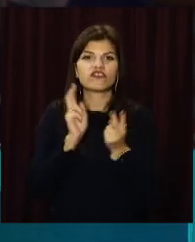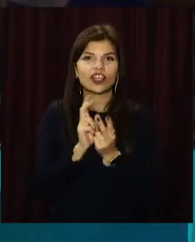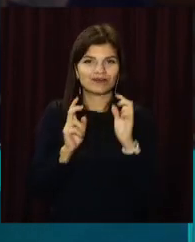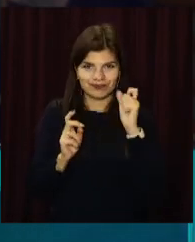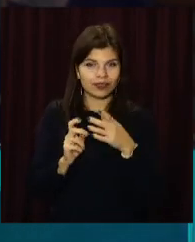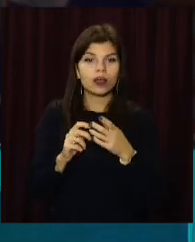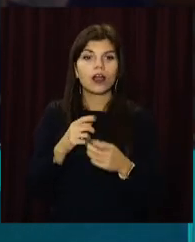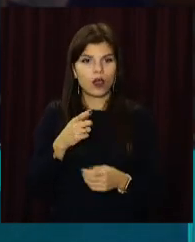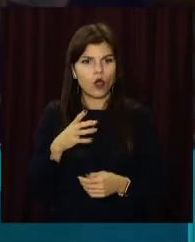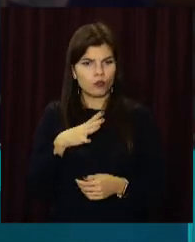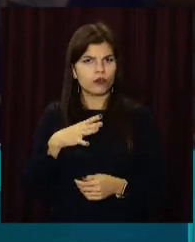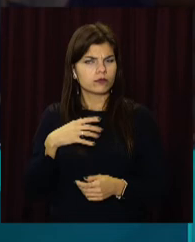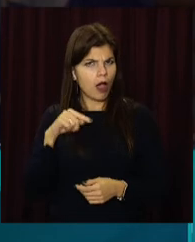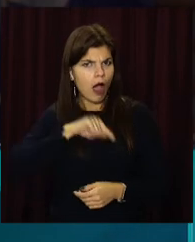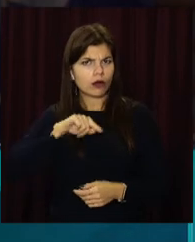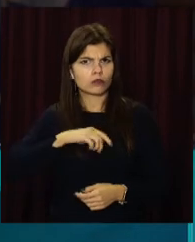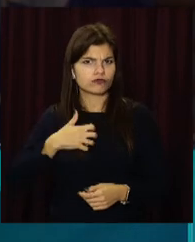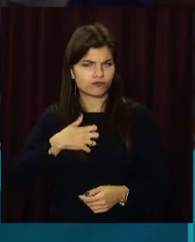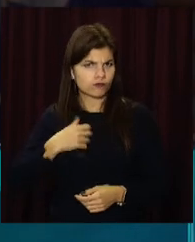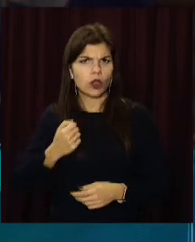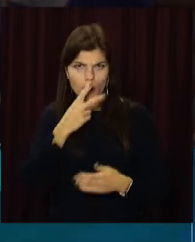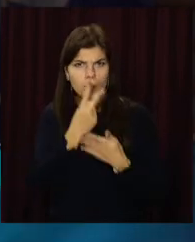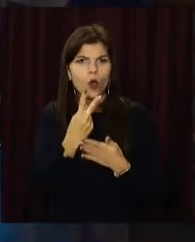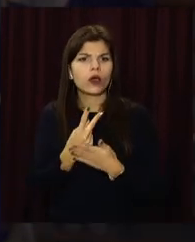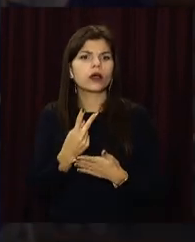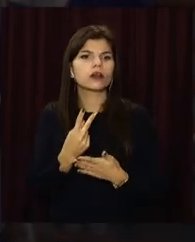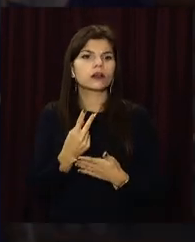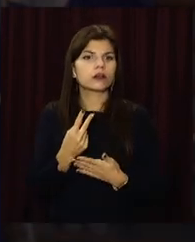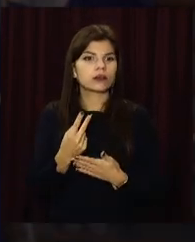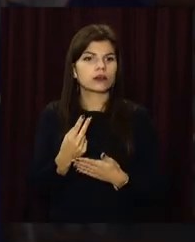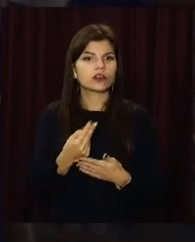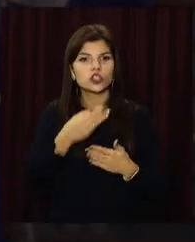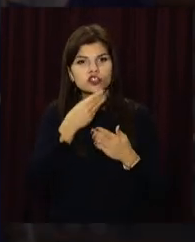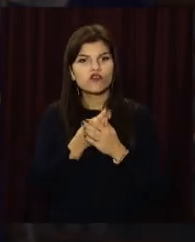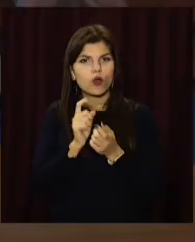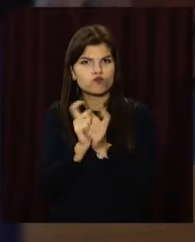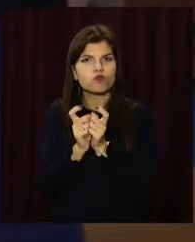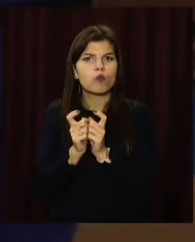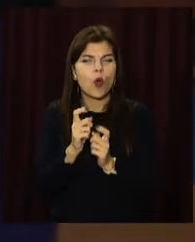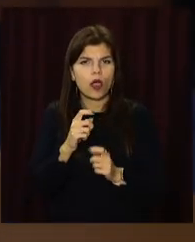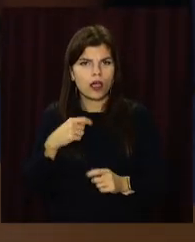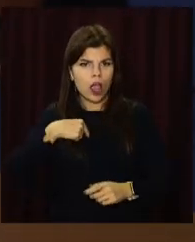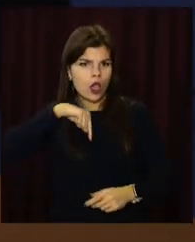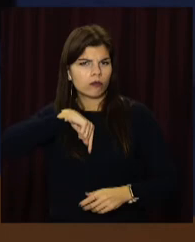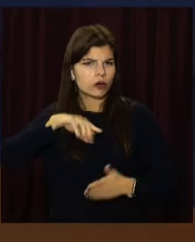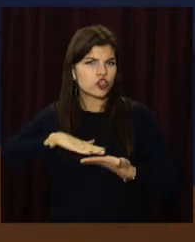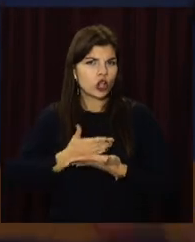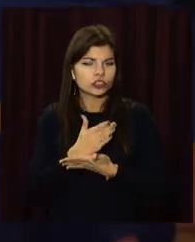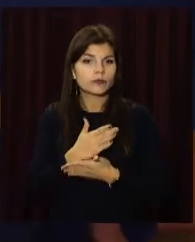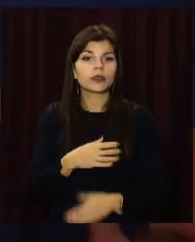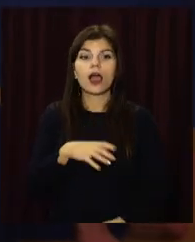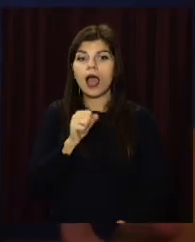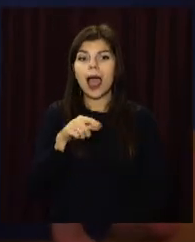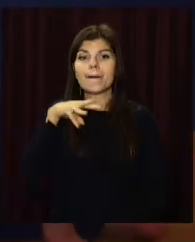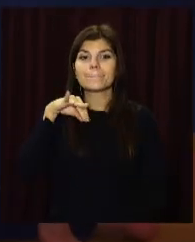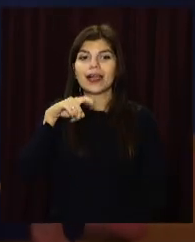на характер. От, проявила очередний раз свої бойцовські качества. Михаїл, я ще раз повторююсь,